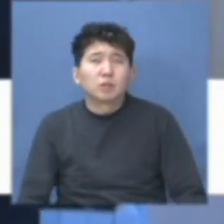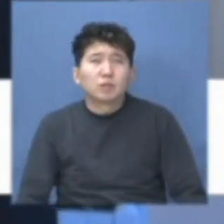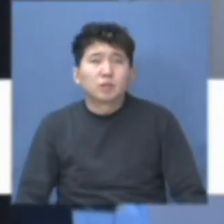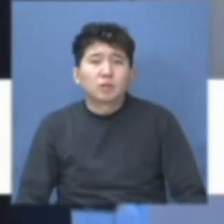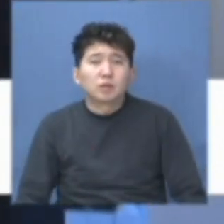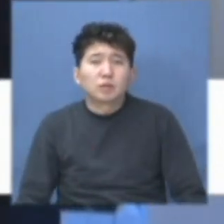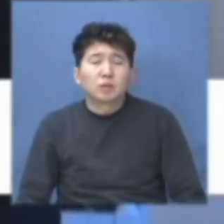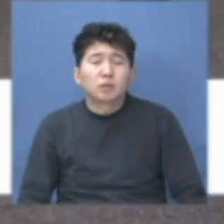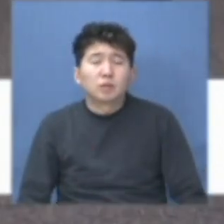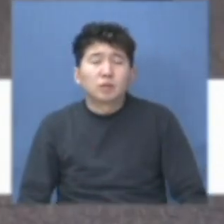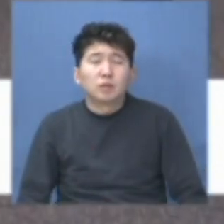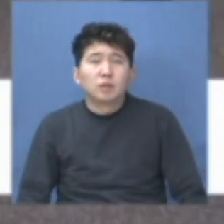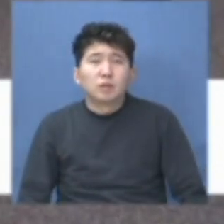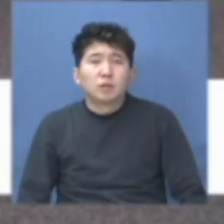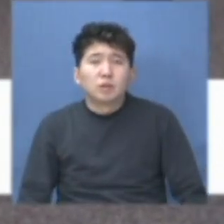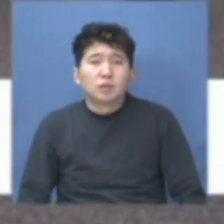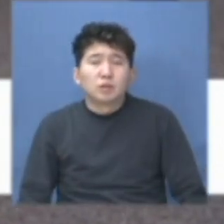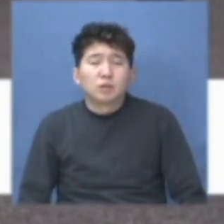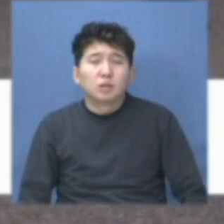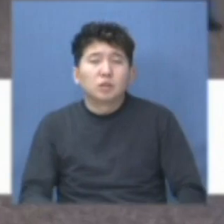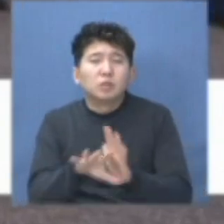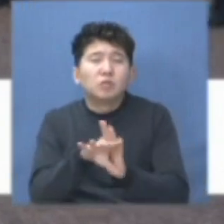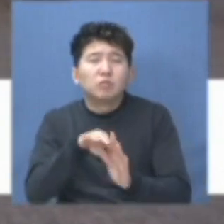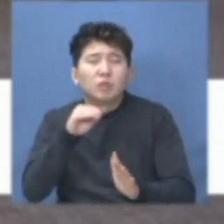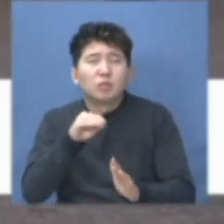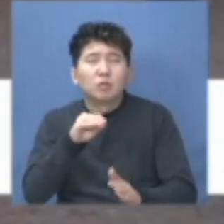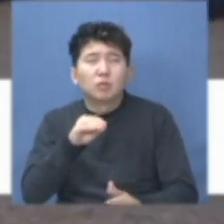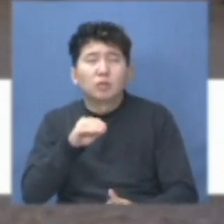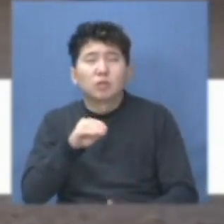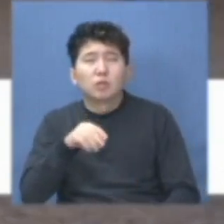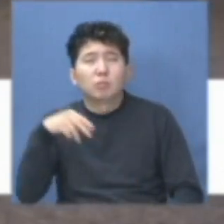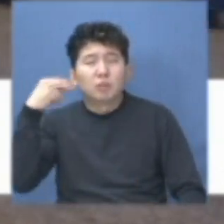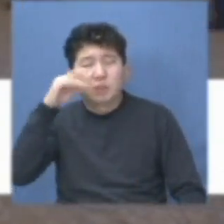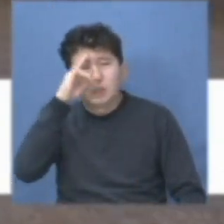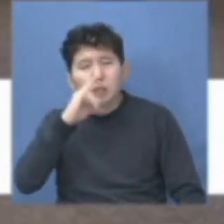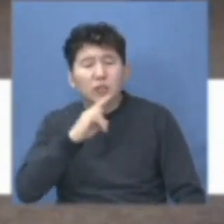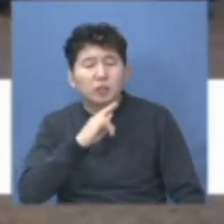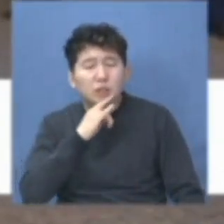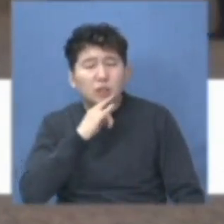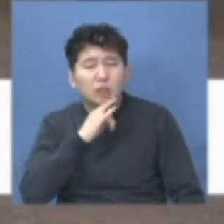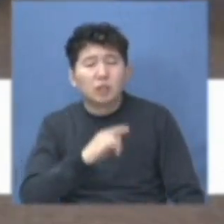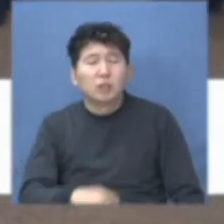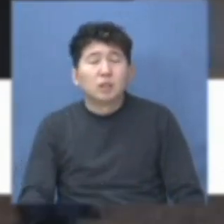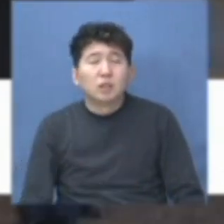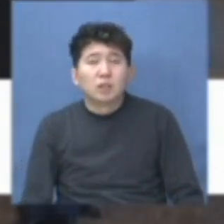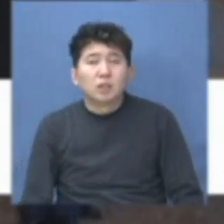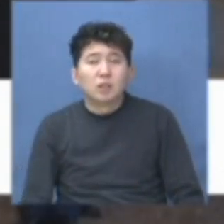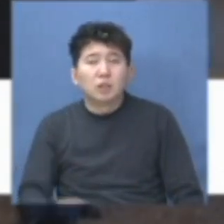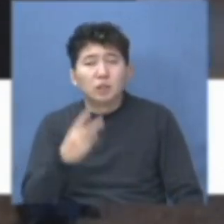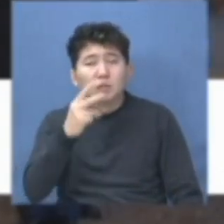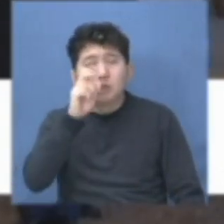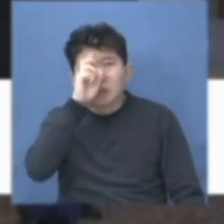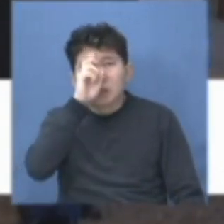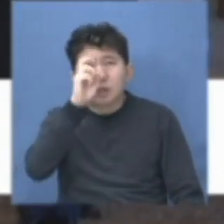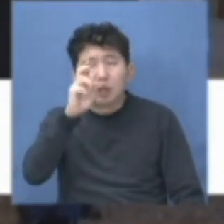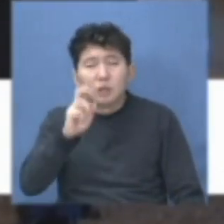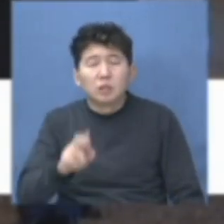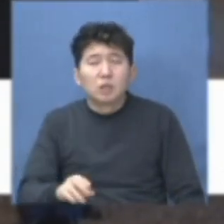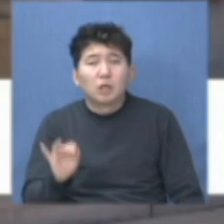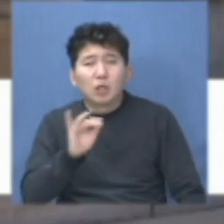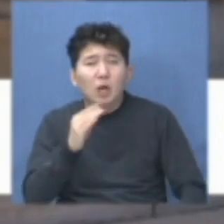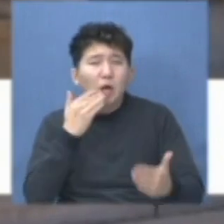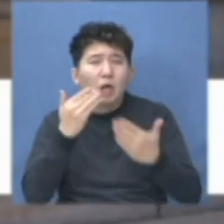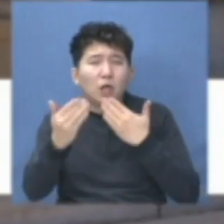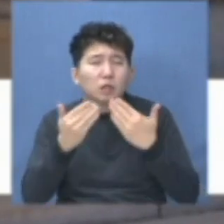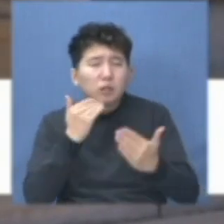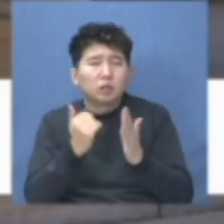президентом Казахстана. Он отметил, что это прекрасная возможность для укрепления стратегического партнерства двух стран и выведения отношений на еще